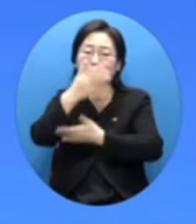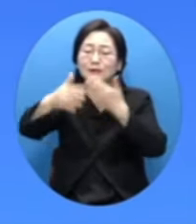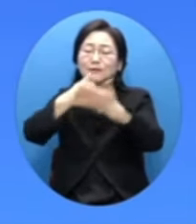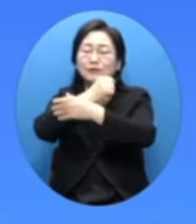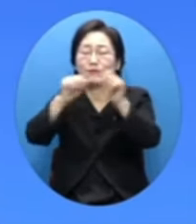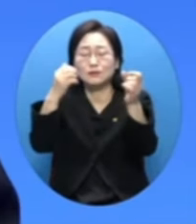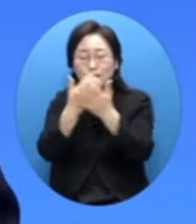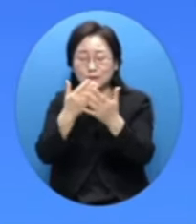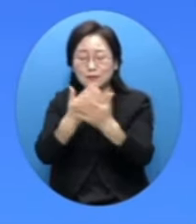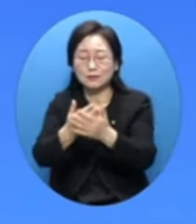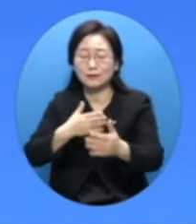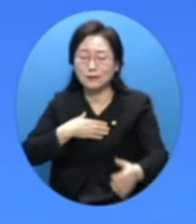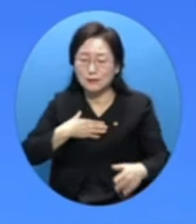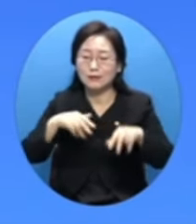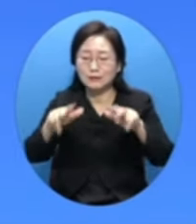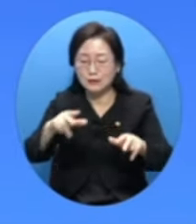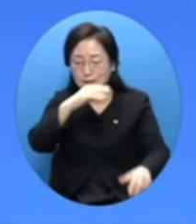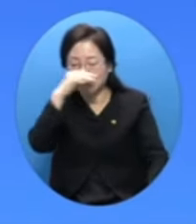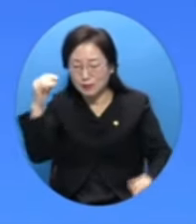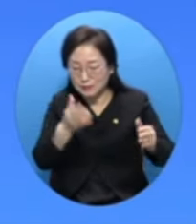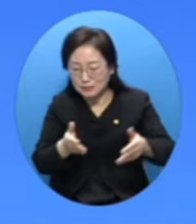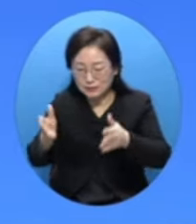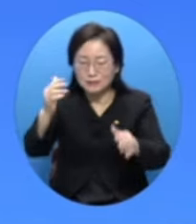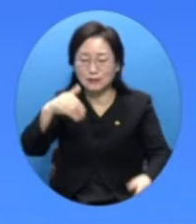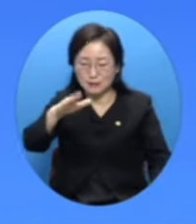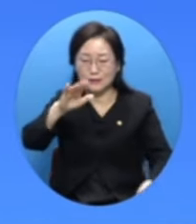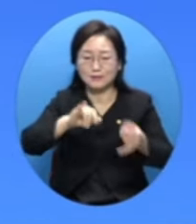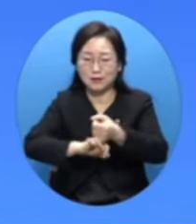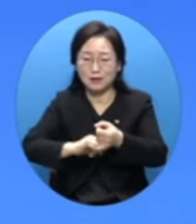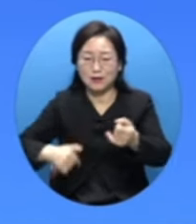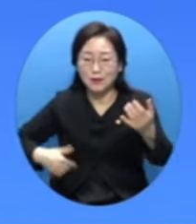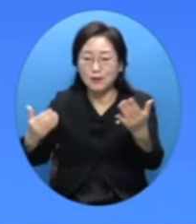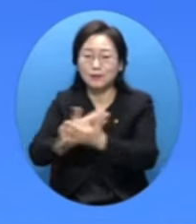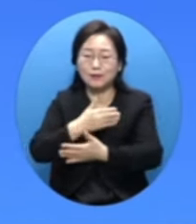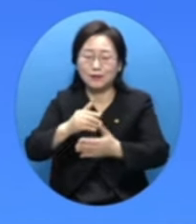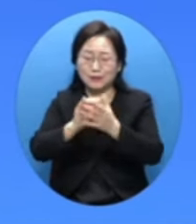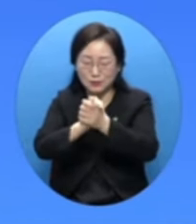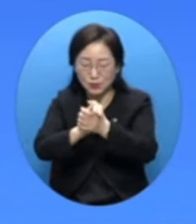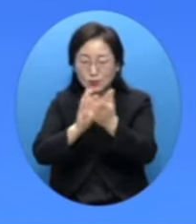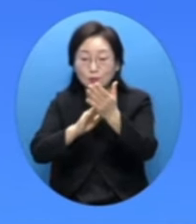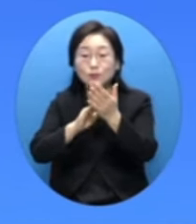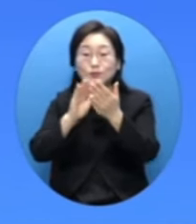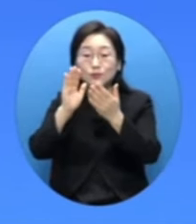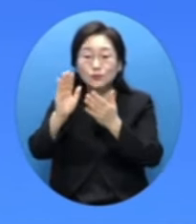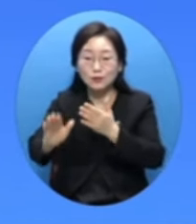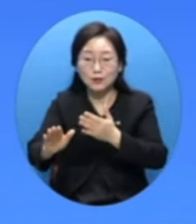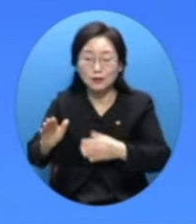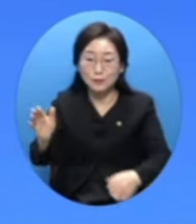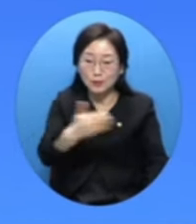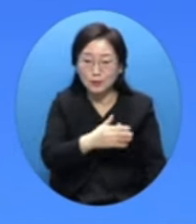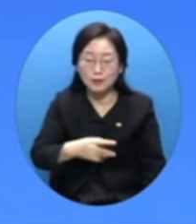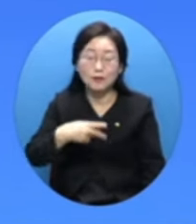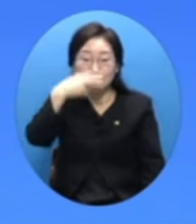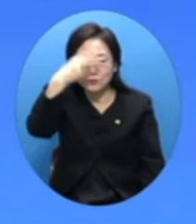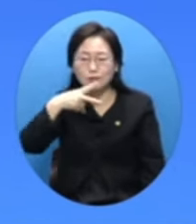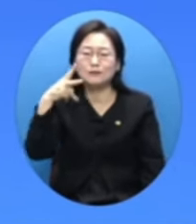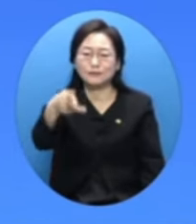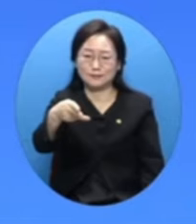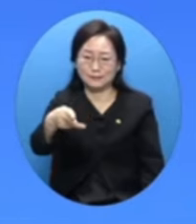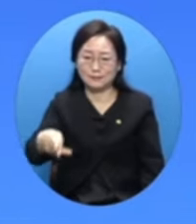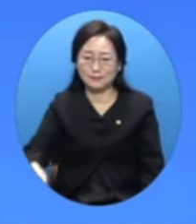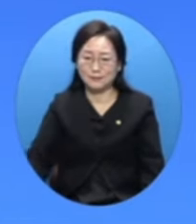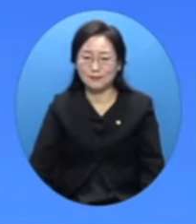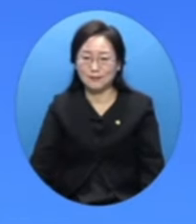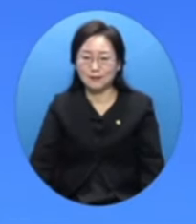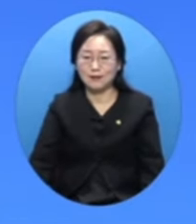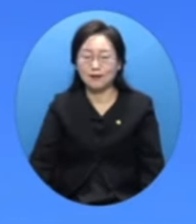용서하여 주옵소서. 내가 이제 바른 길을 가겠습니다. 회개하고 엎드려 기도하고 그날로 술을 끊고